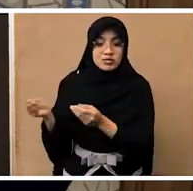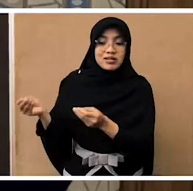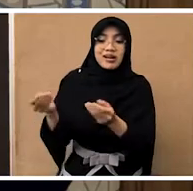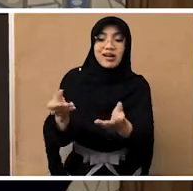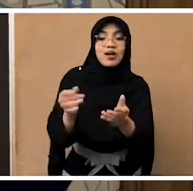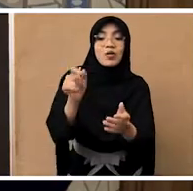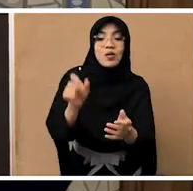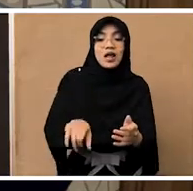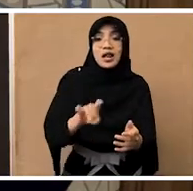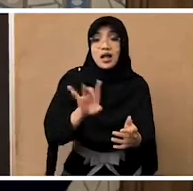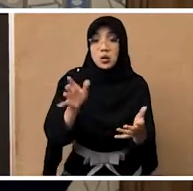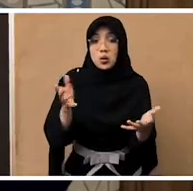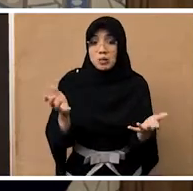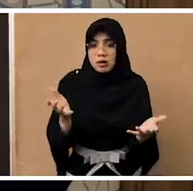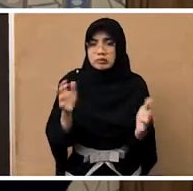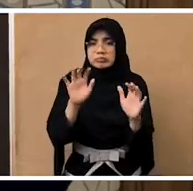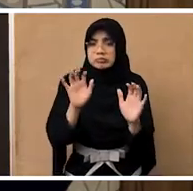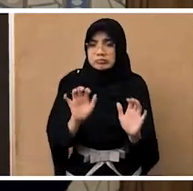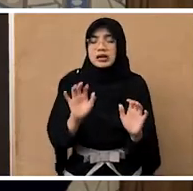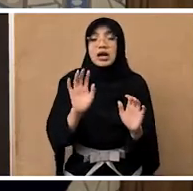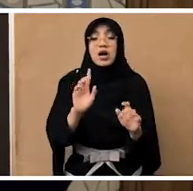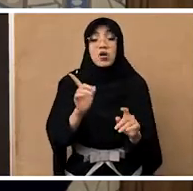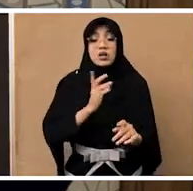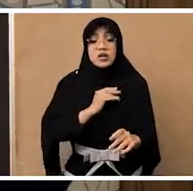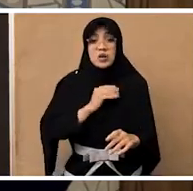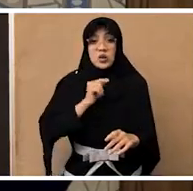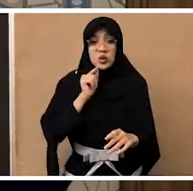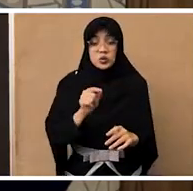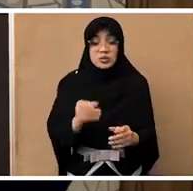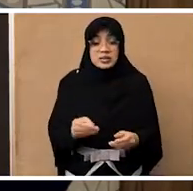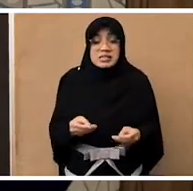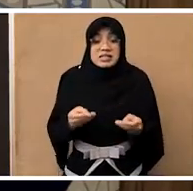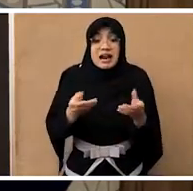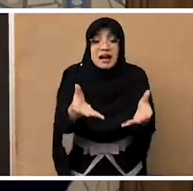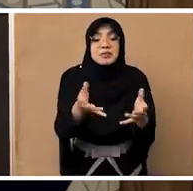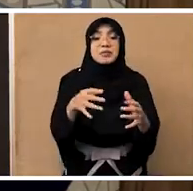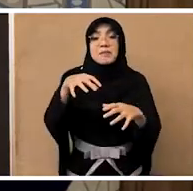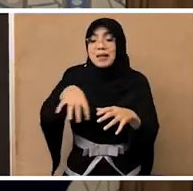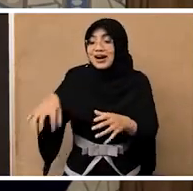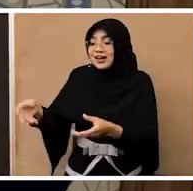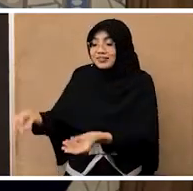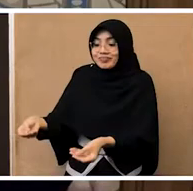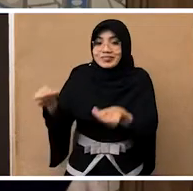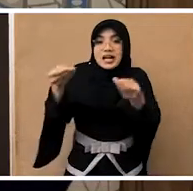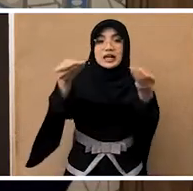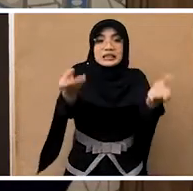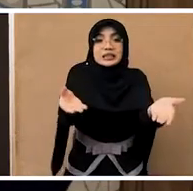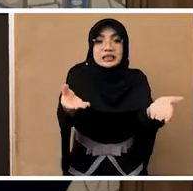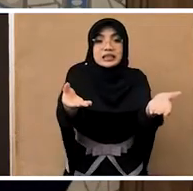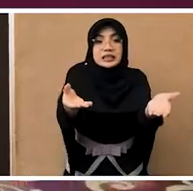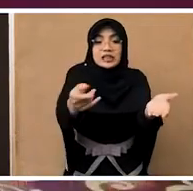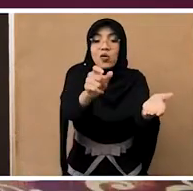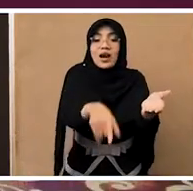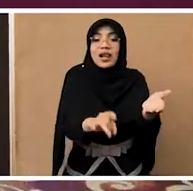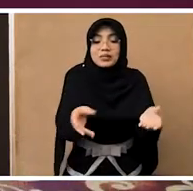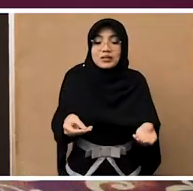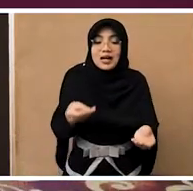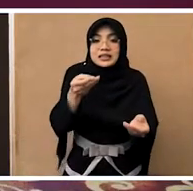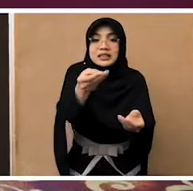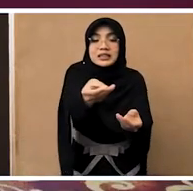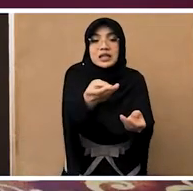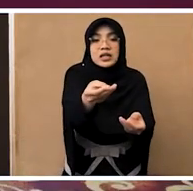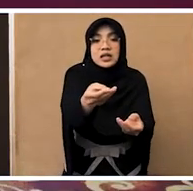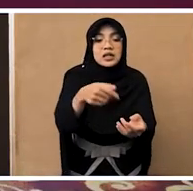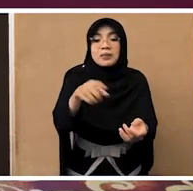kepada orang lain Nah kalau itu yang dimaksud diserahkan itu kayak barang ya kalau diserahkan kan dikasih ke orang lain haknya